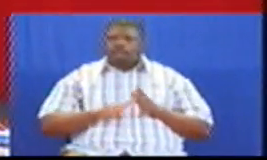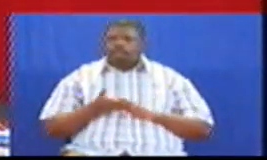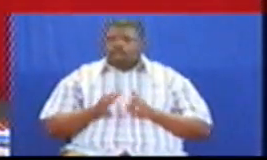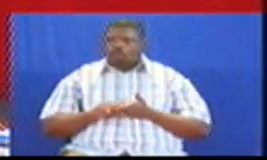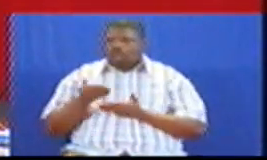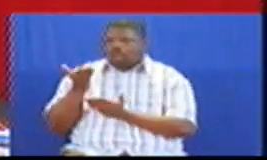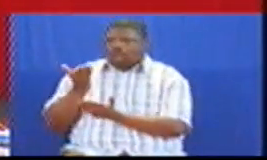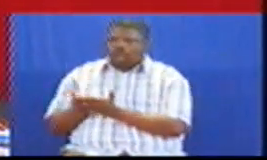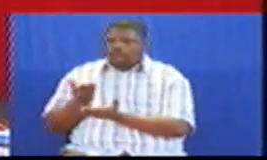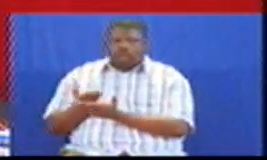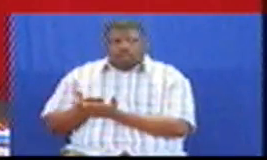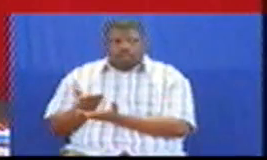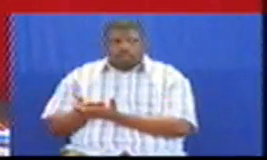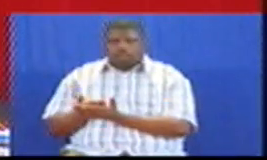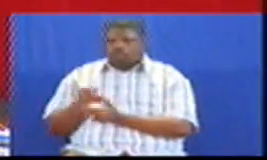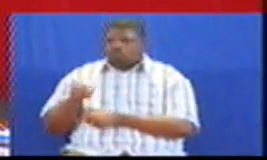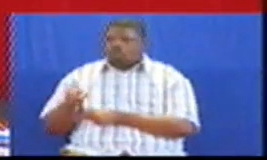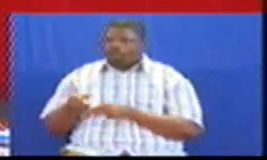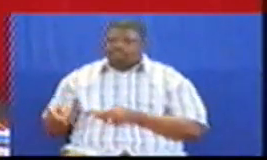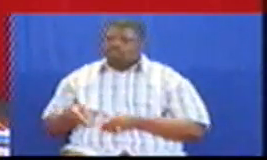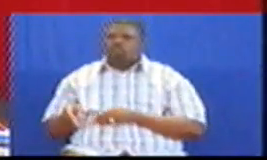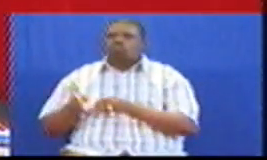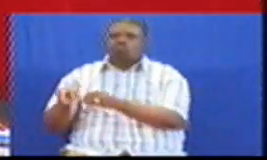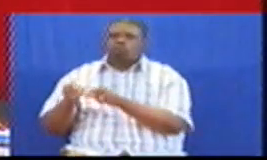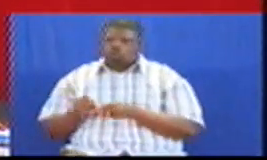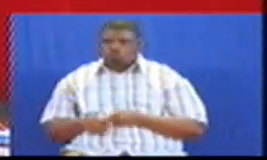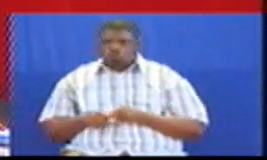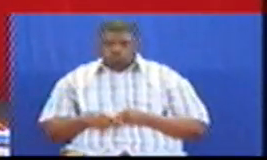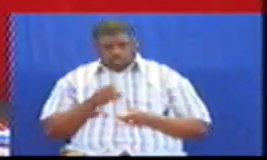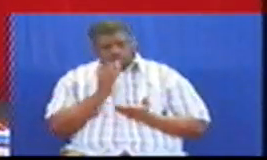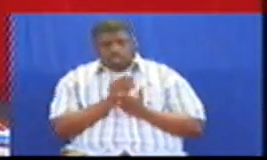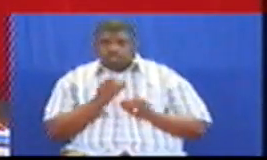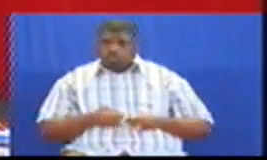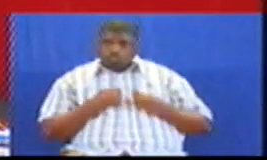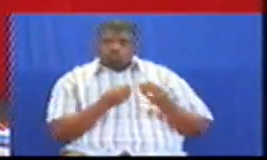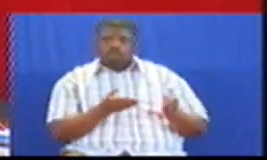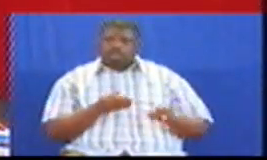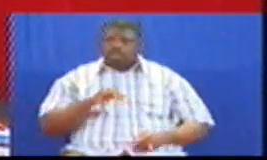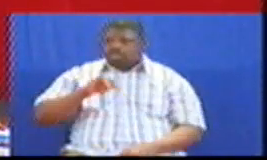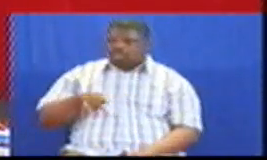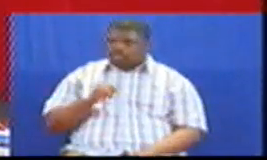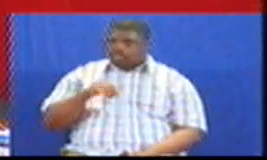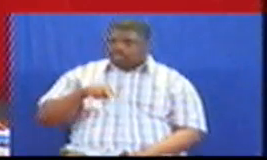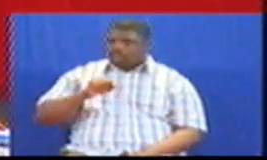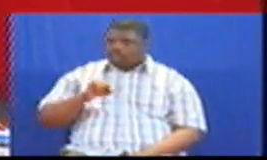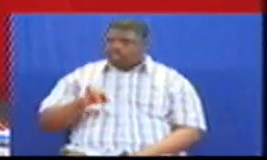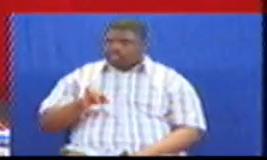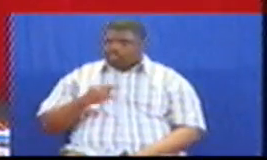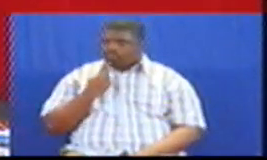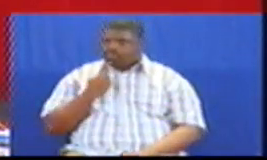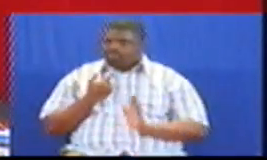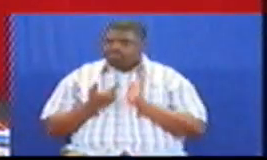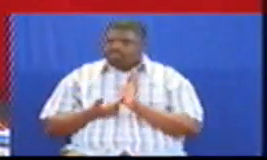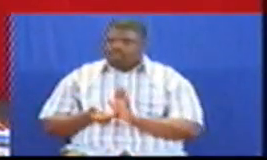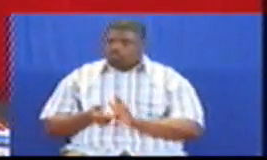kuharakisha ule mfumo wa utoaji wa haki jinai, kwamba kama kuna mtu